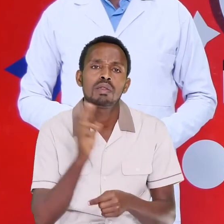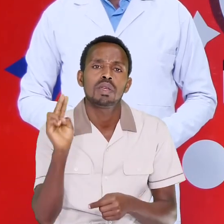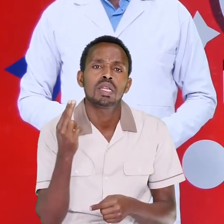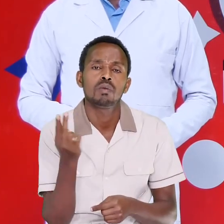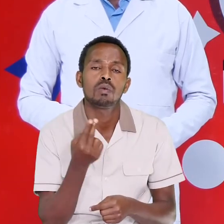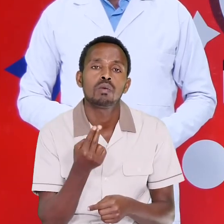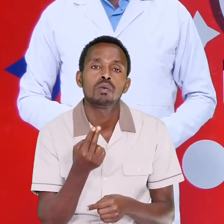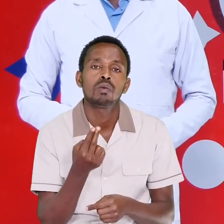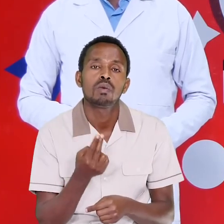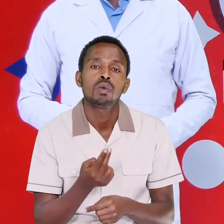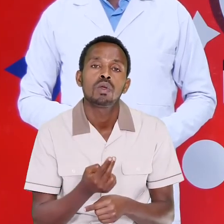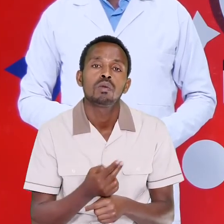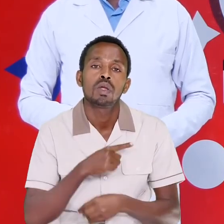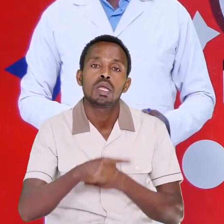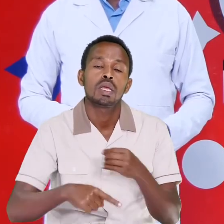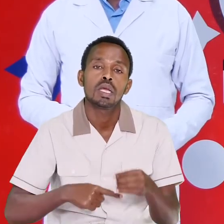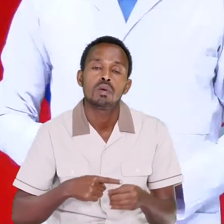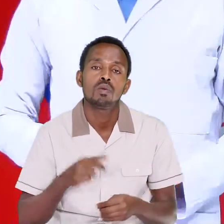fayyadamnu,